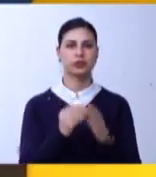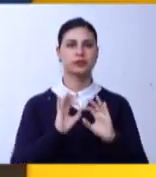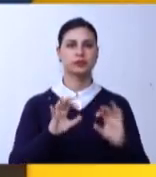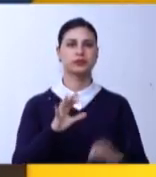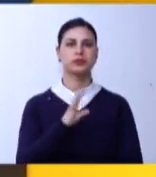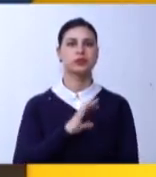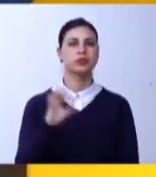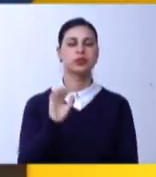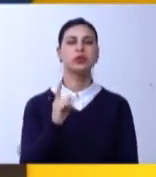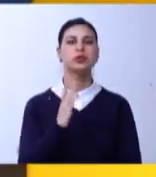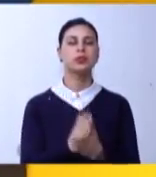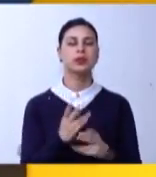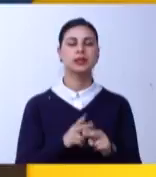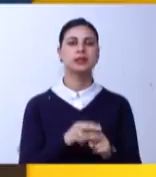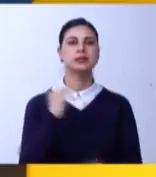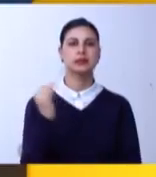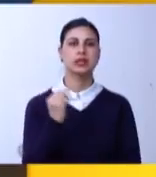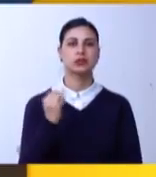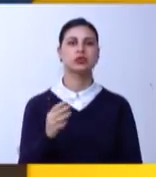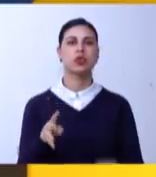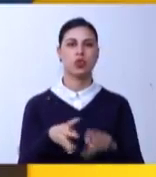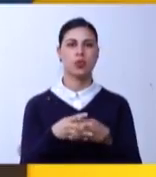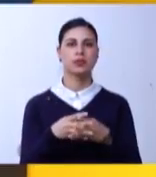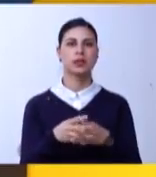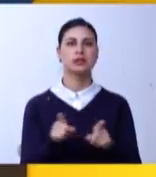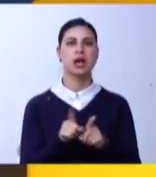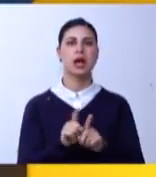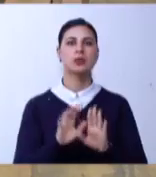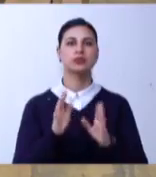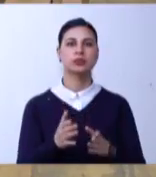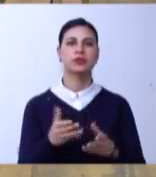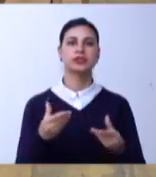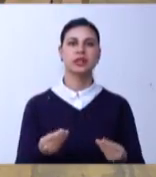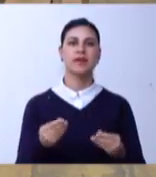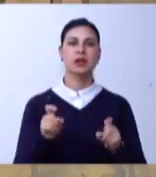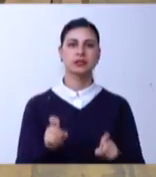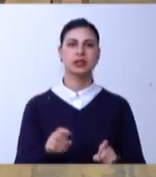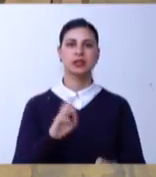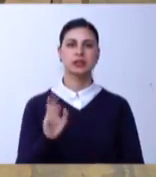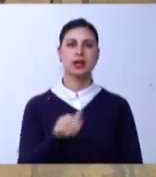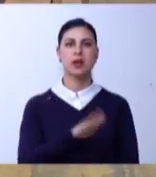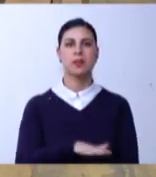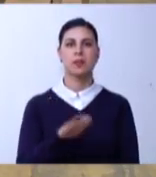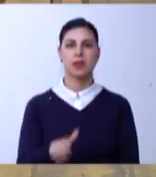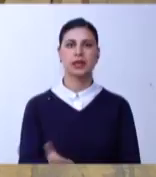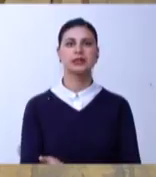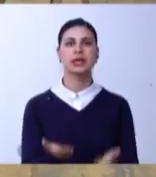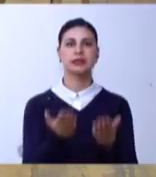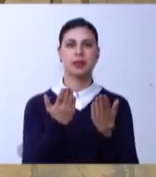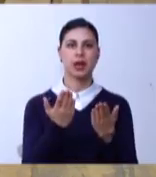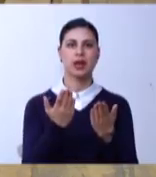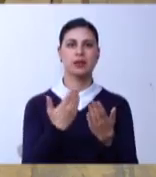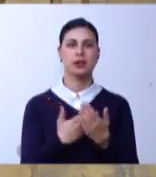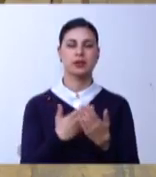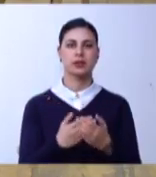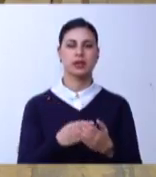ვლაპარაკობდით. რატომ არის ეს საინტერესო კომბინაცია, ამ შემთხვევაში სავარძელი და ფეხის ასამაღლებელი? მოდით